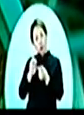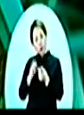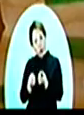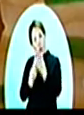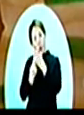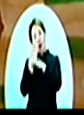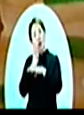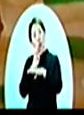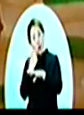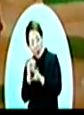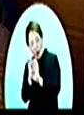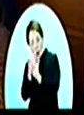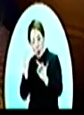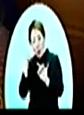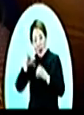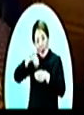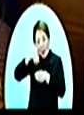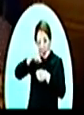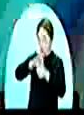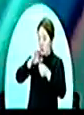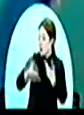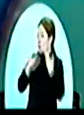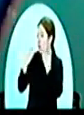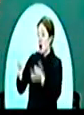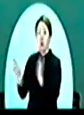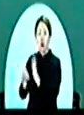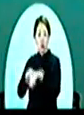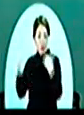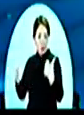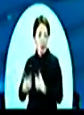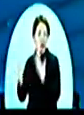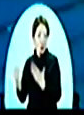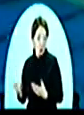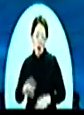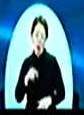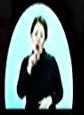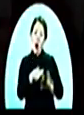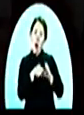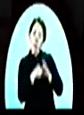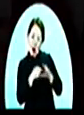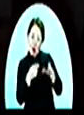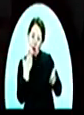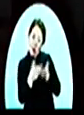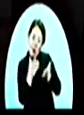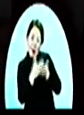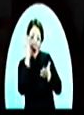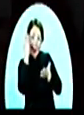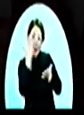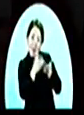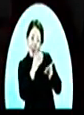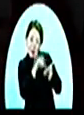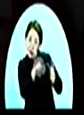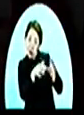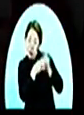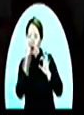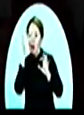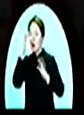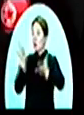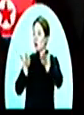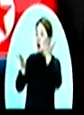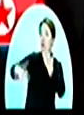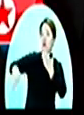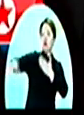экспортлох нөхцөл боломжийг бүрдүүлээд байна. Мах махан бүтээгдэхүүний экспортын үр ашгийг нэмэгдүүлэх, гадаад зах зээлийг